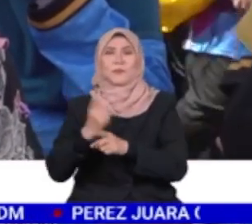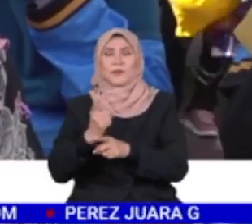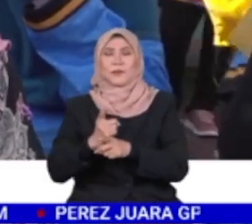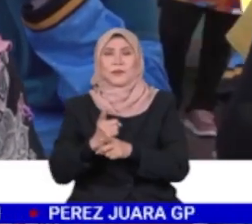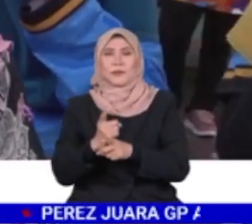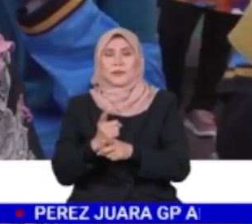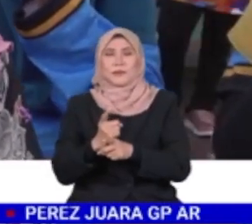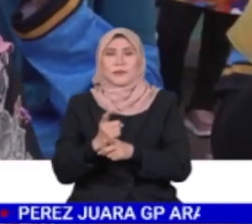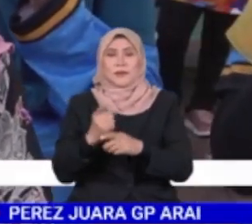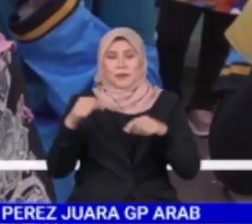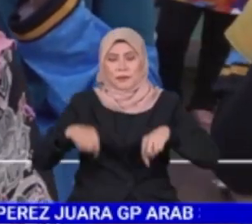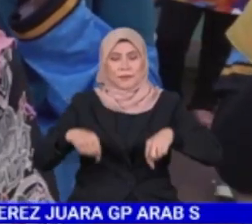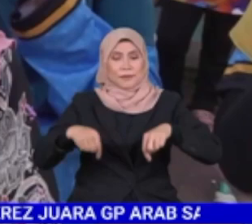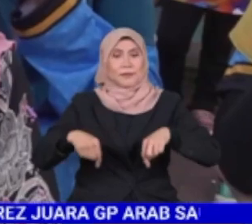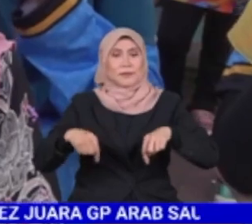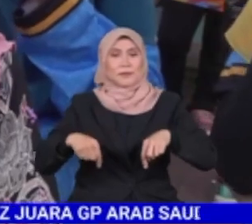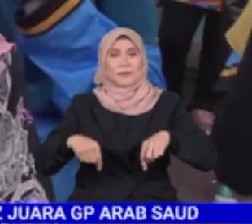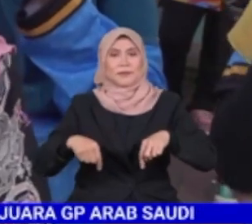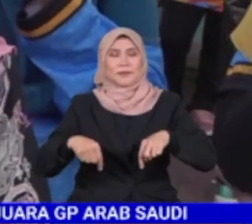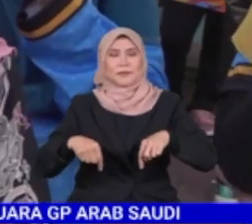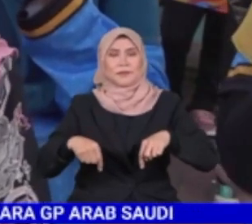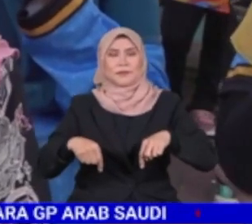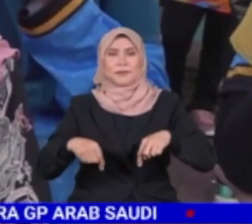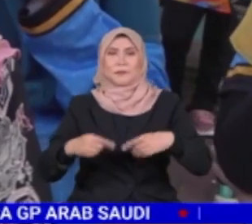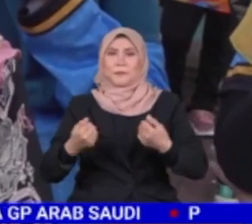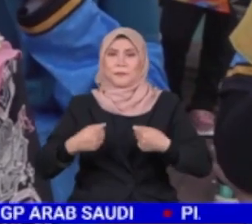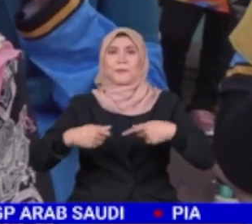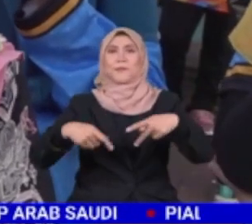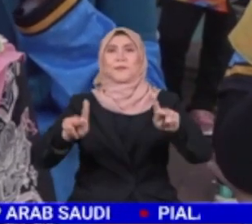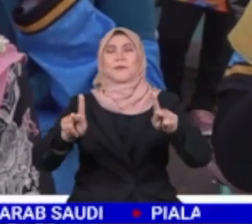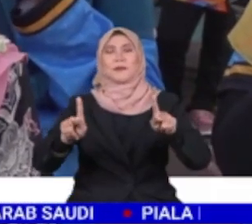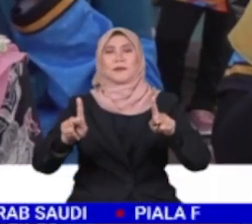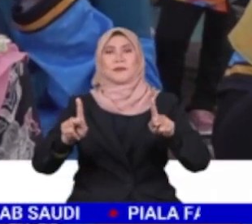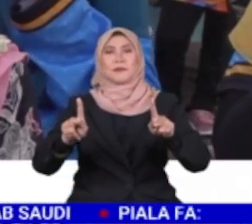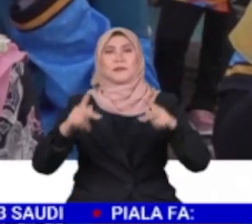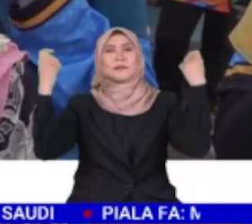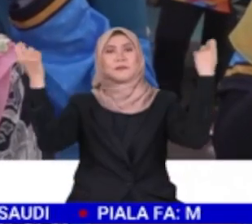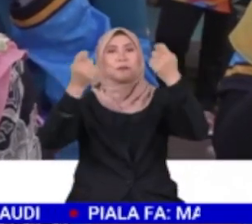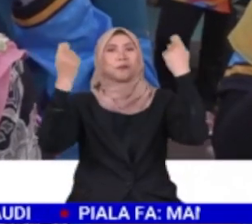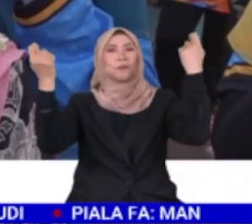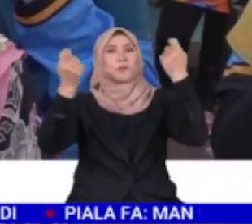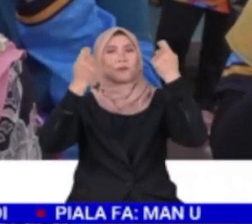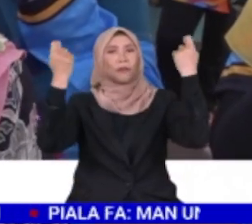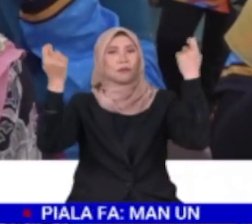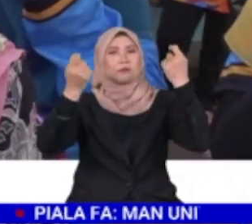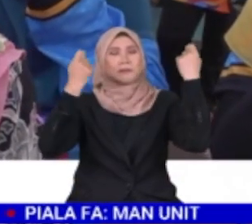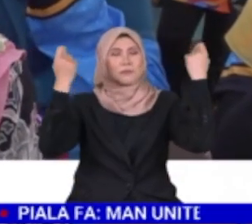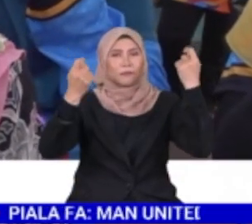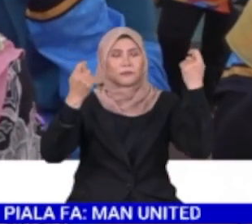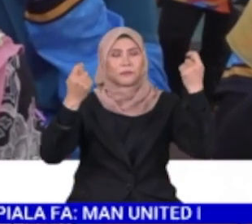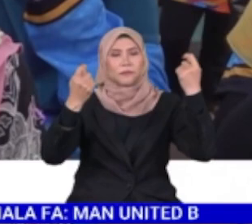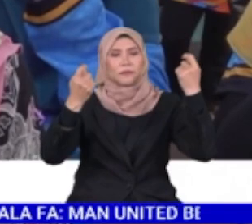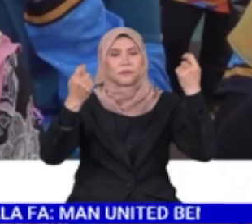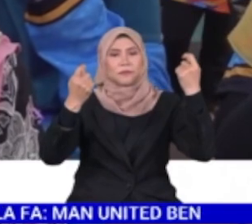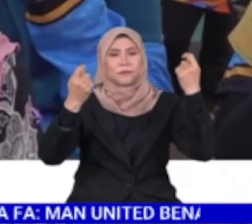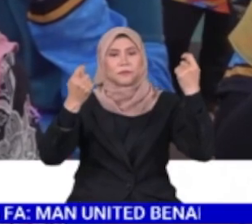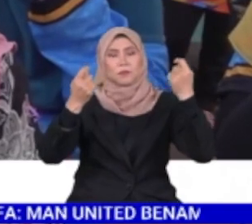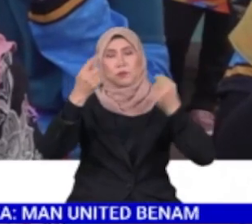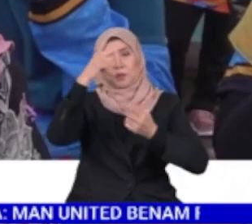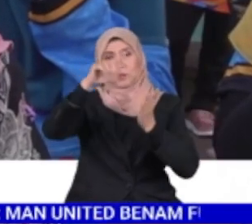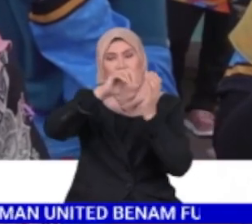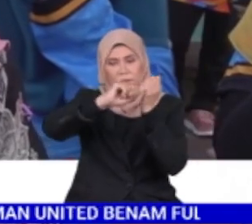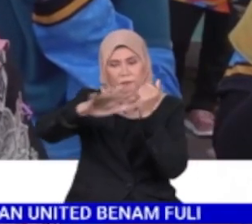kita rasa pada hari ini kita mengambil peluang pada sambutan hari ini kita mengambil peluang untuk